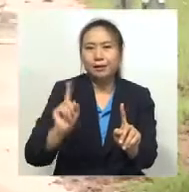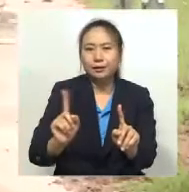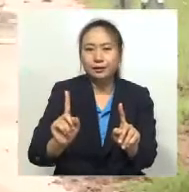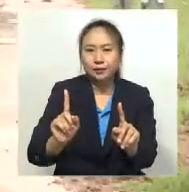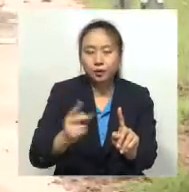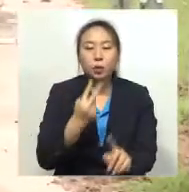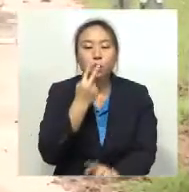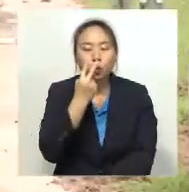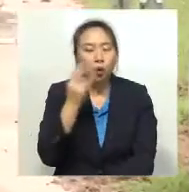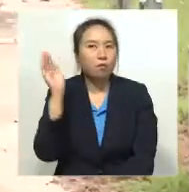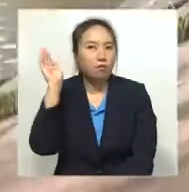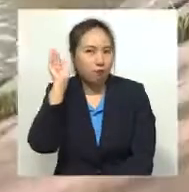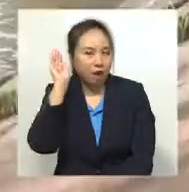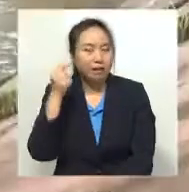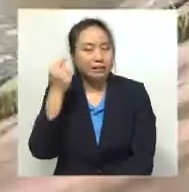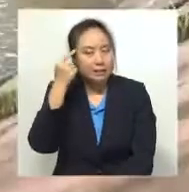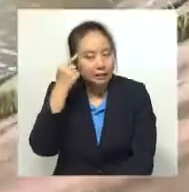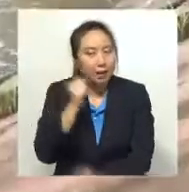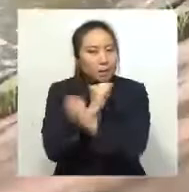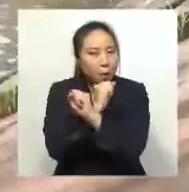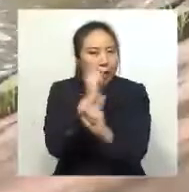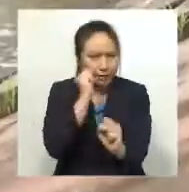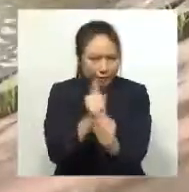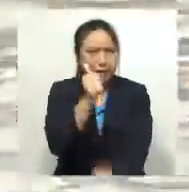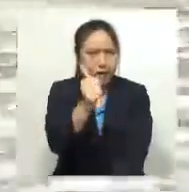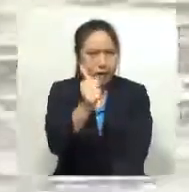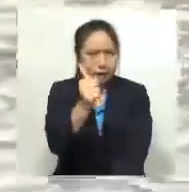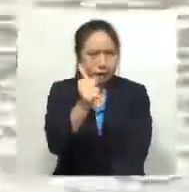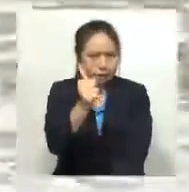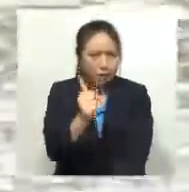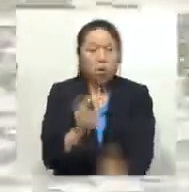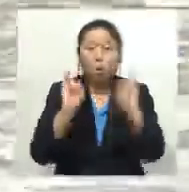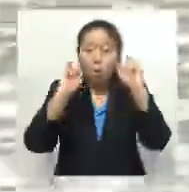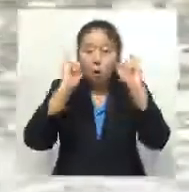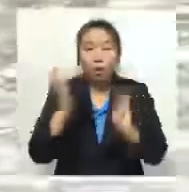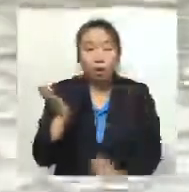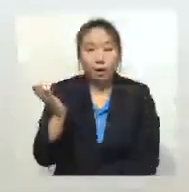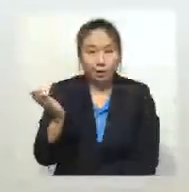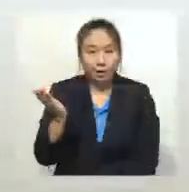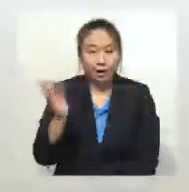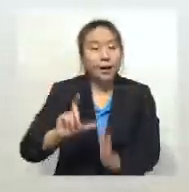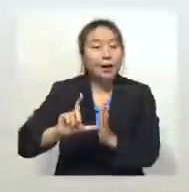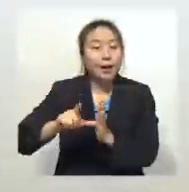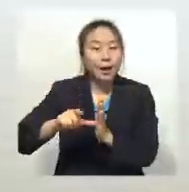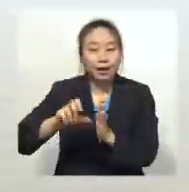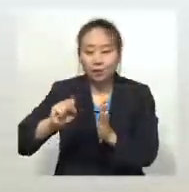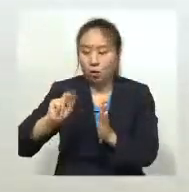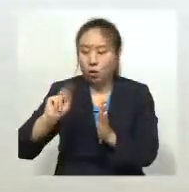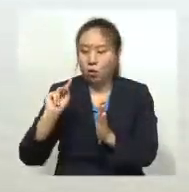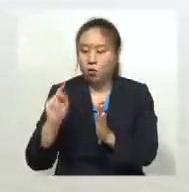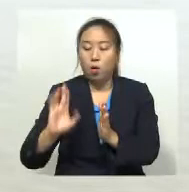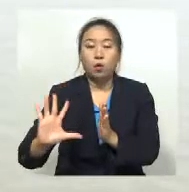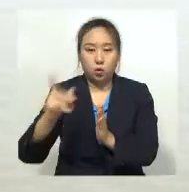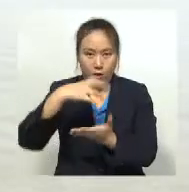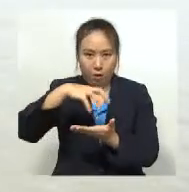งที่ฟังแล้วน่าจะทำให้เราสามารถรับมือได้อย่างถูกต้องด้วยฟังประเด็นนี้บางช่วงบางตอนนะคะจากเลขาธิการสนทช.